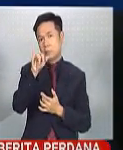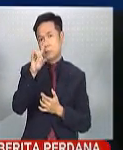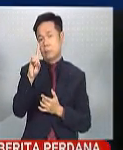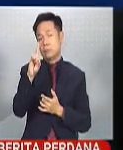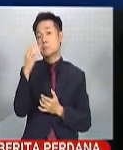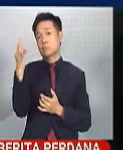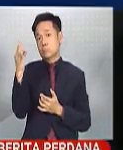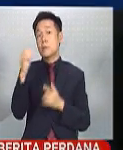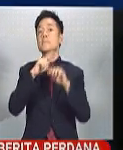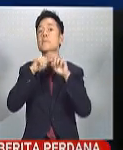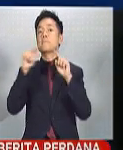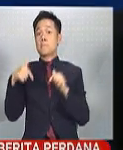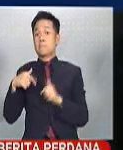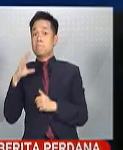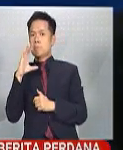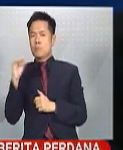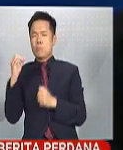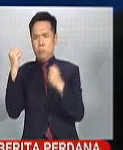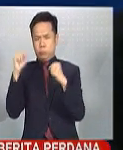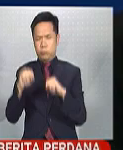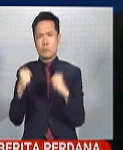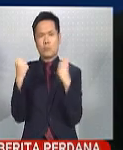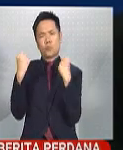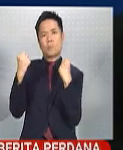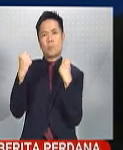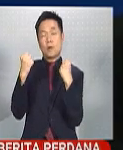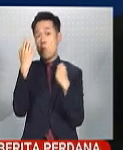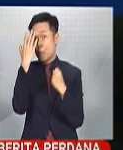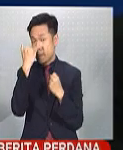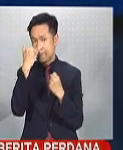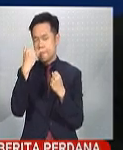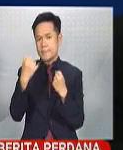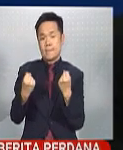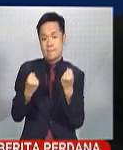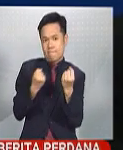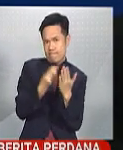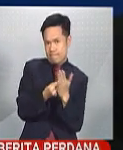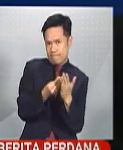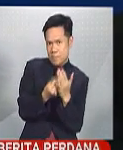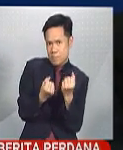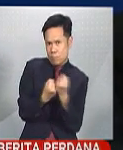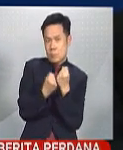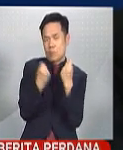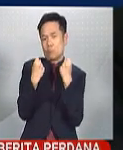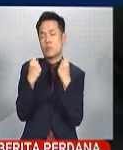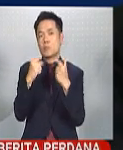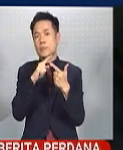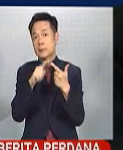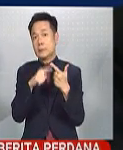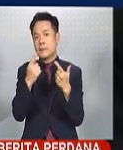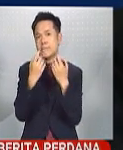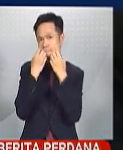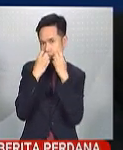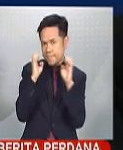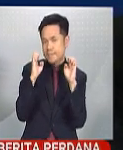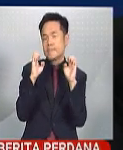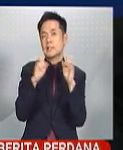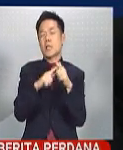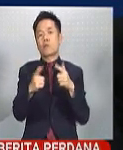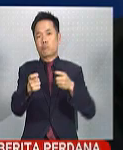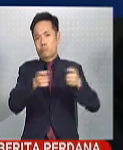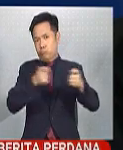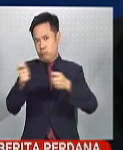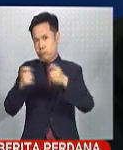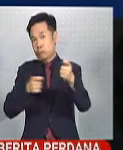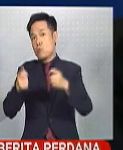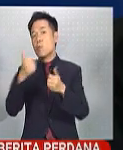UEM Agenta akan kekal berdaya tahan disokong kedudukan kewangan yang kukuh, kecemerlangan operasi dan organisasi yang